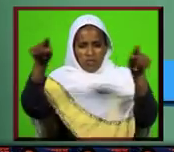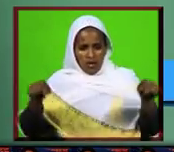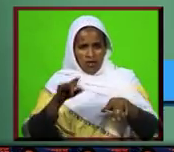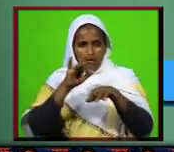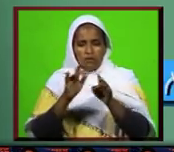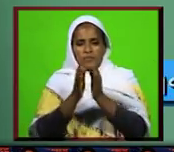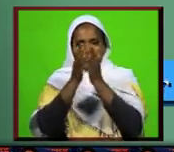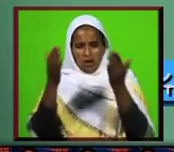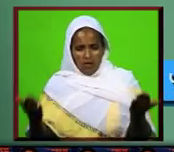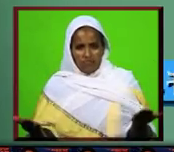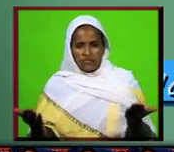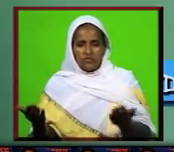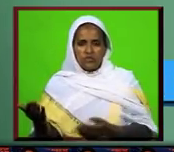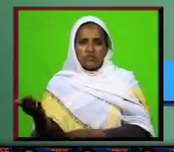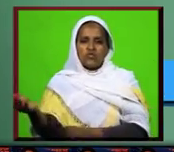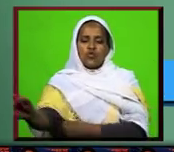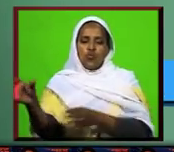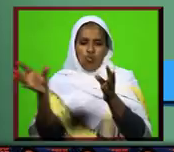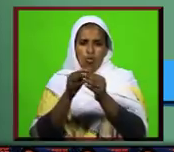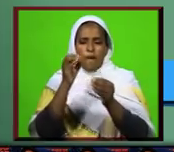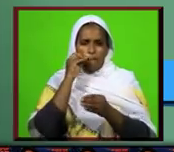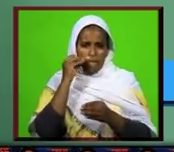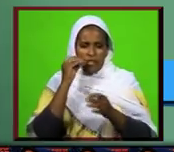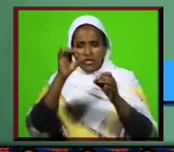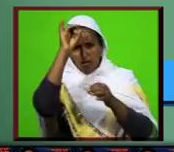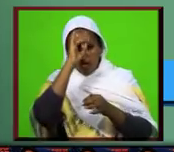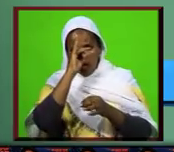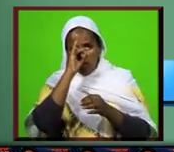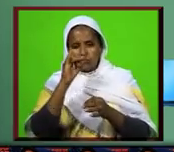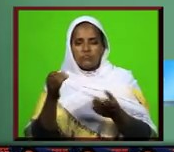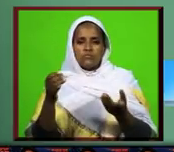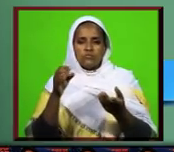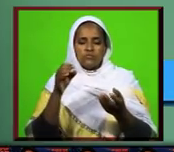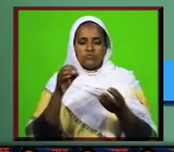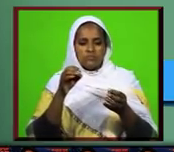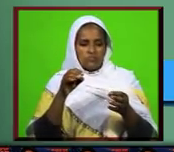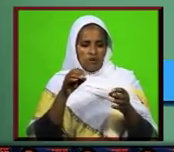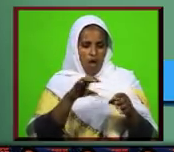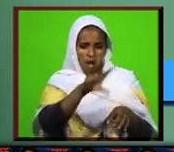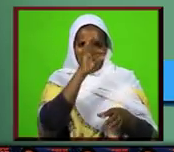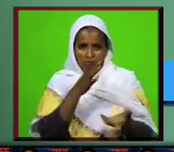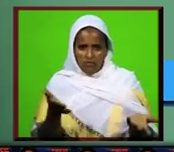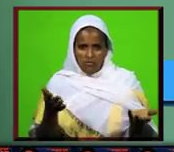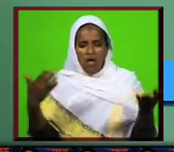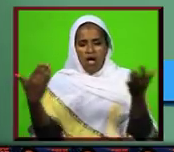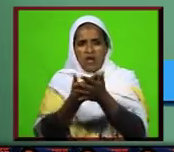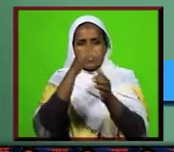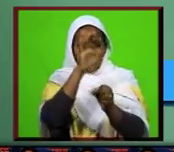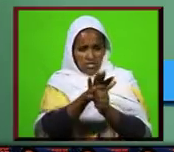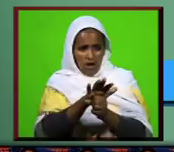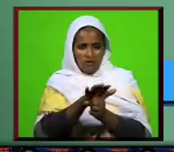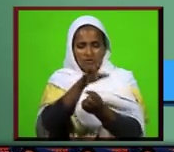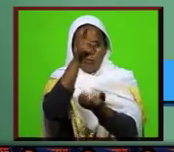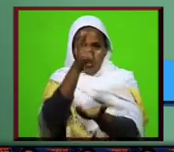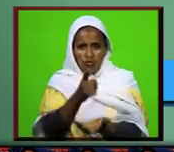በመድረክ ላይ የመጽሐፍት ጉባኤ ቤት ሊቃውንቶችን አናገኛቸው። አዲስ ኪዳን